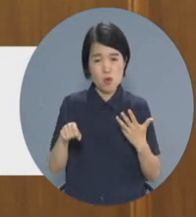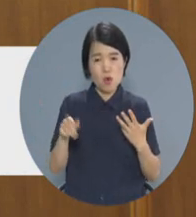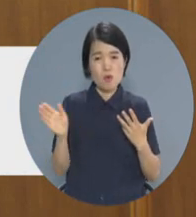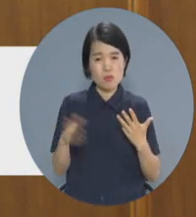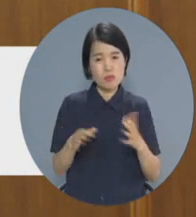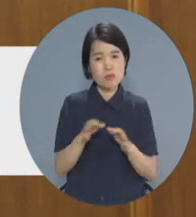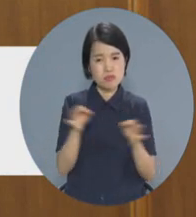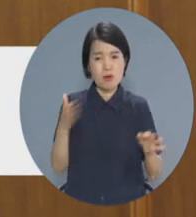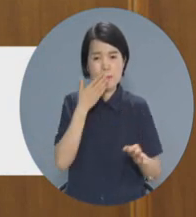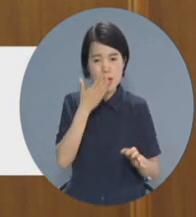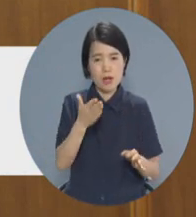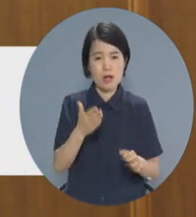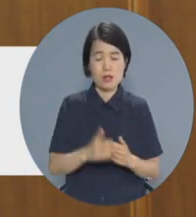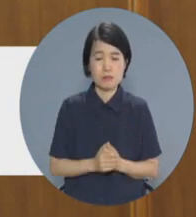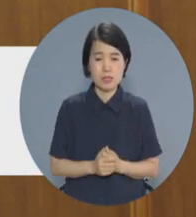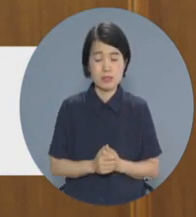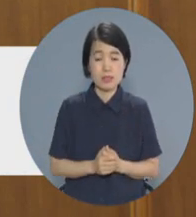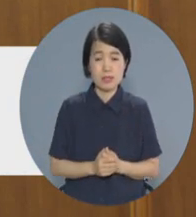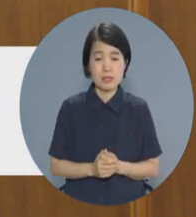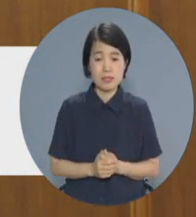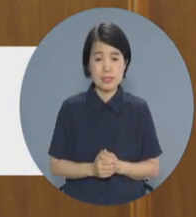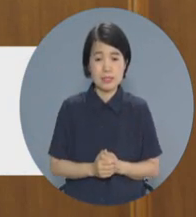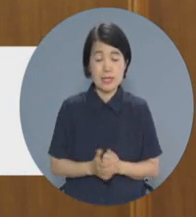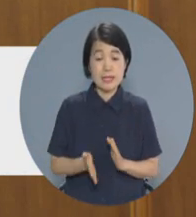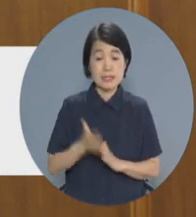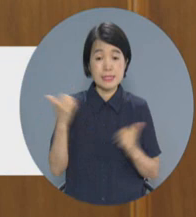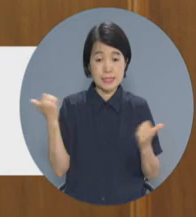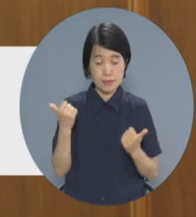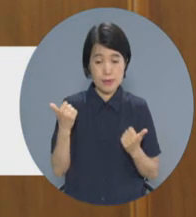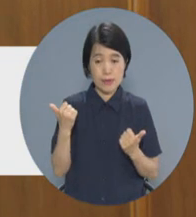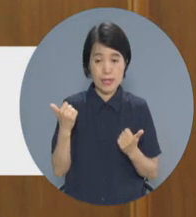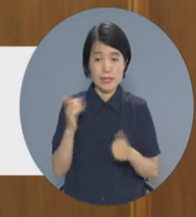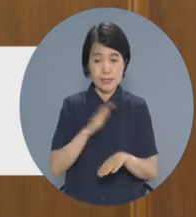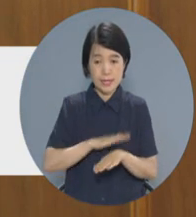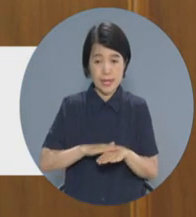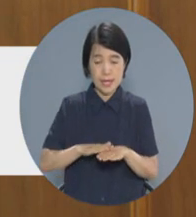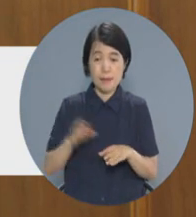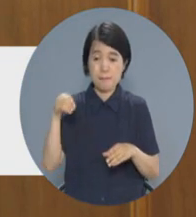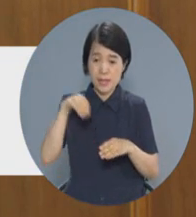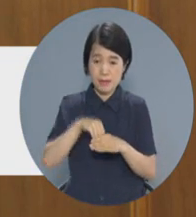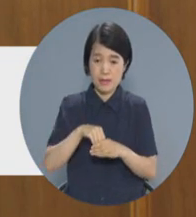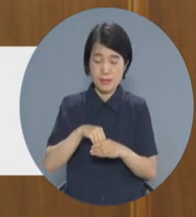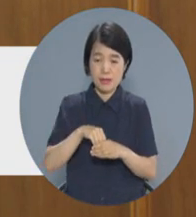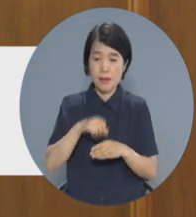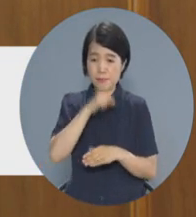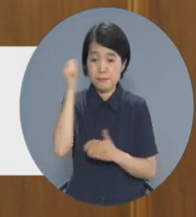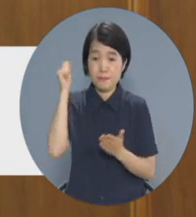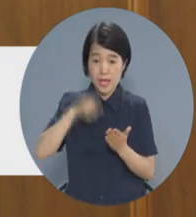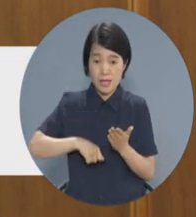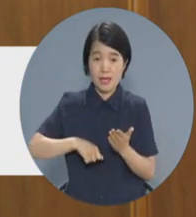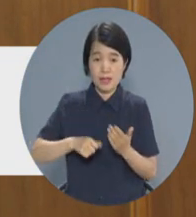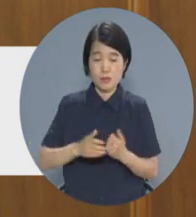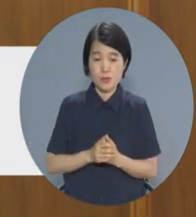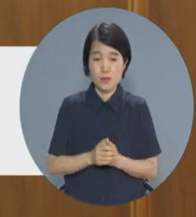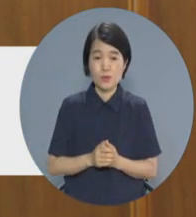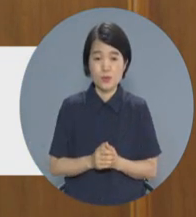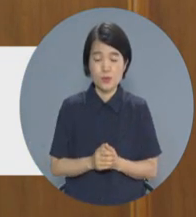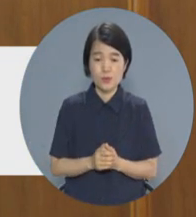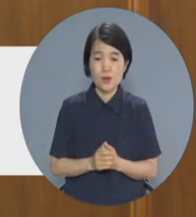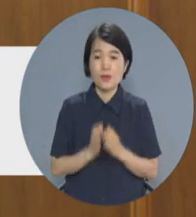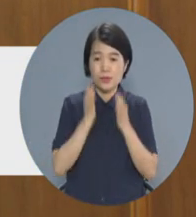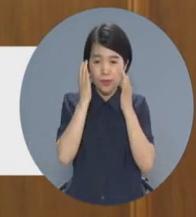8월부터는 가능하지 않을까 이런 생각을 합니다. 시의회가 이것을